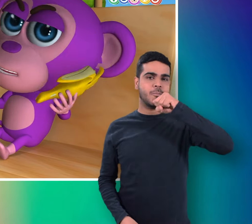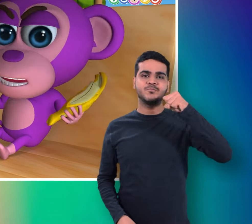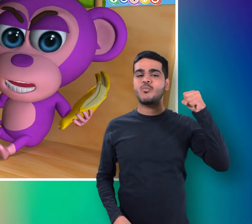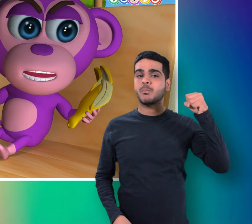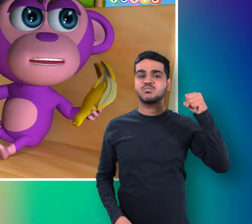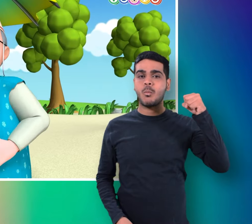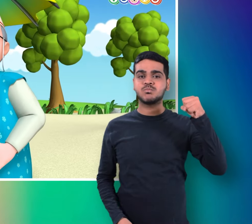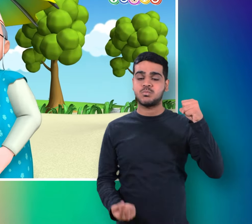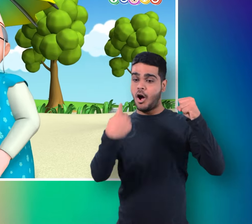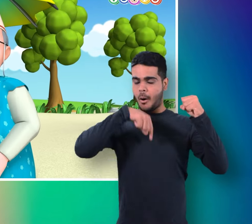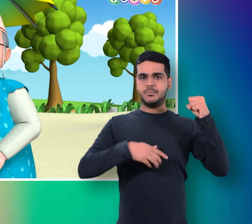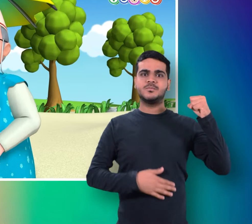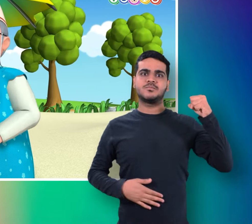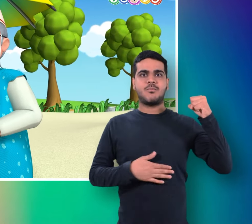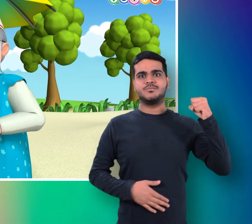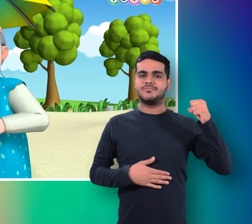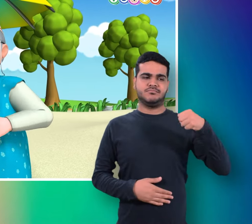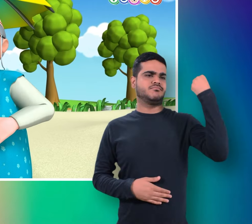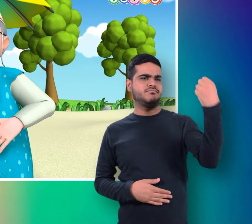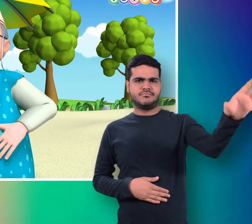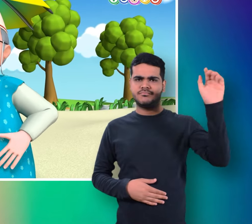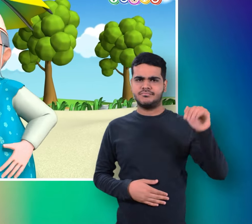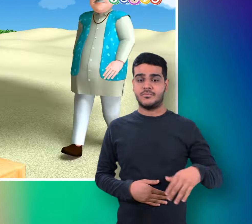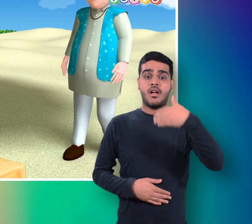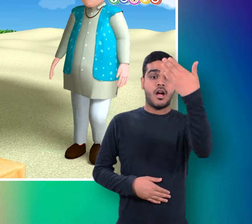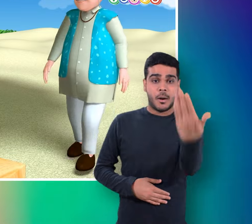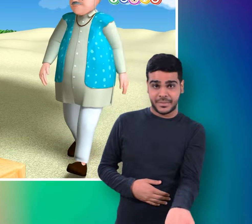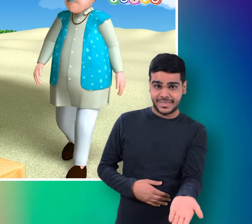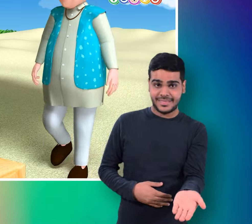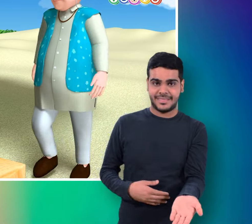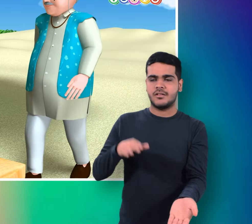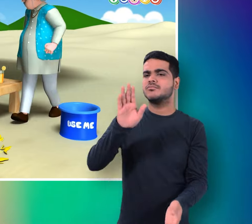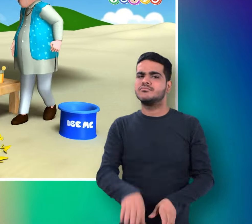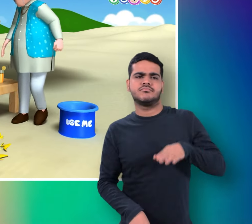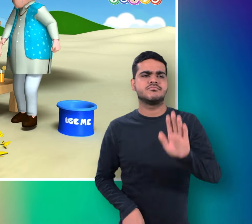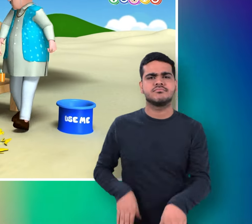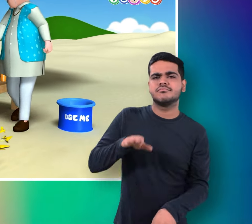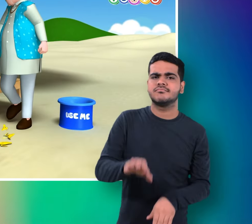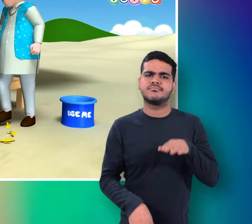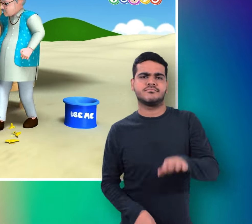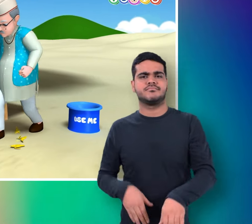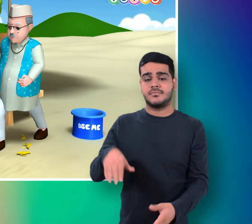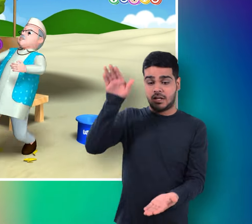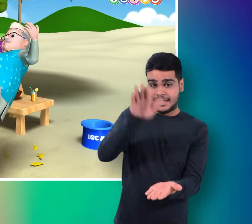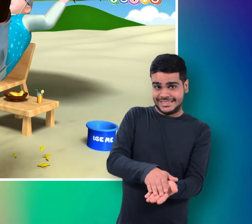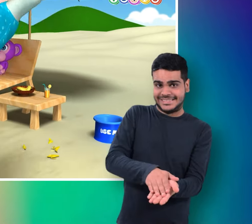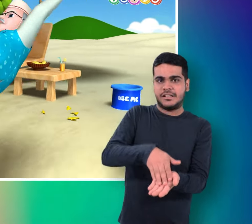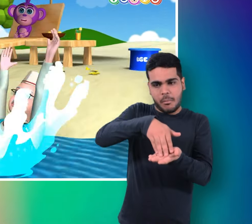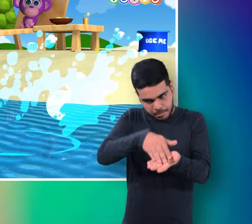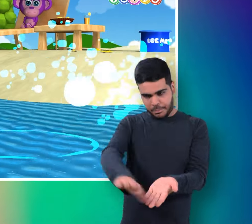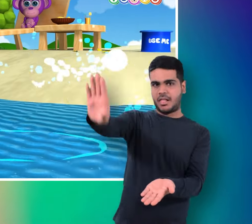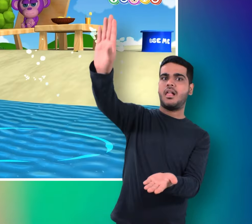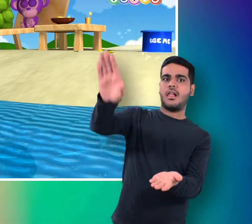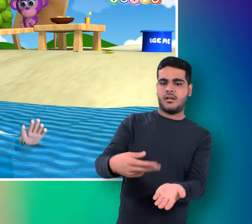फुलाई तोंद फुलाकर कदम बढ़ाया कदम के नीचे छिलका आया कदम के नीचे छिलका